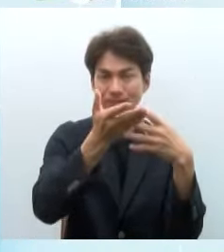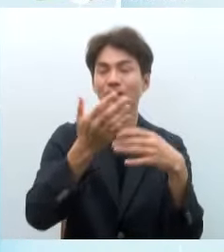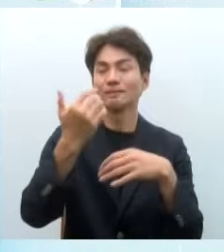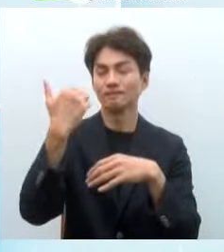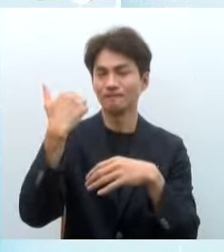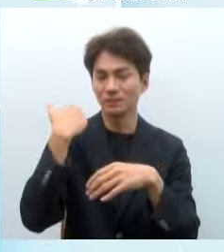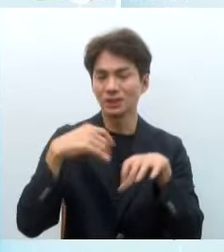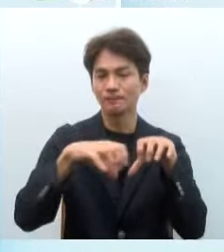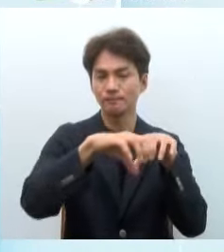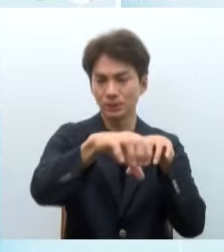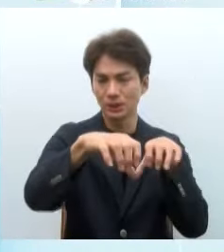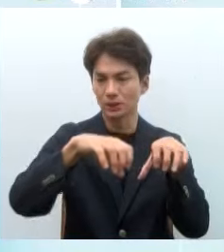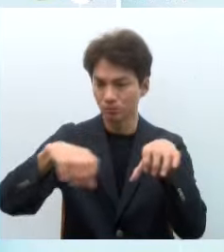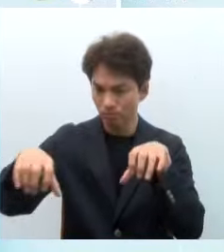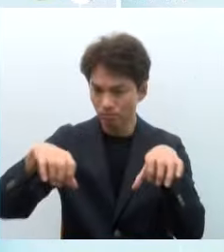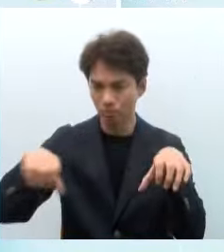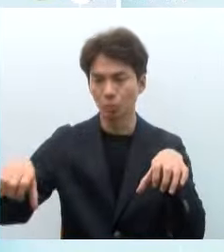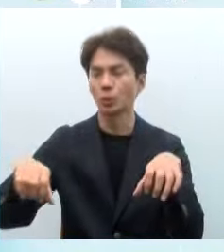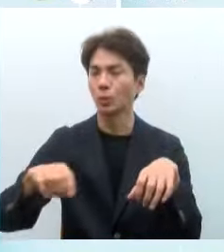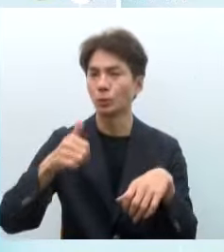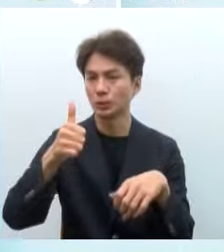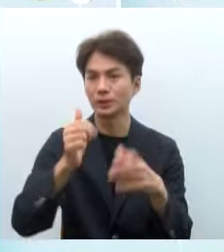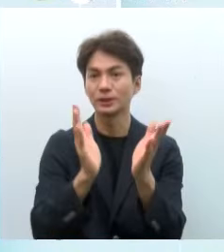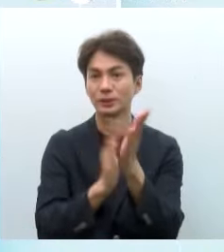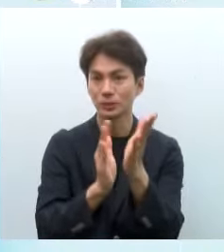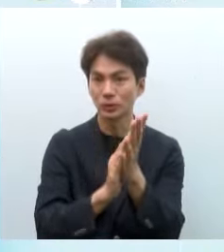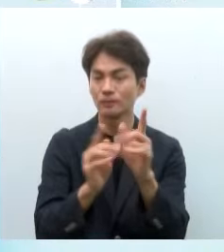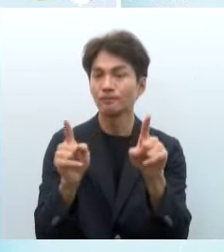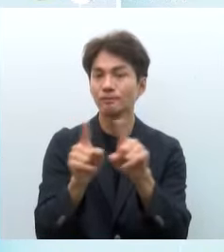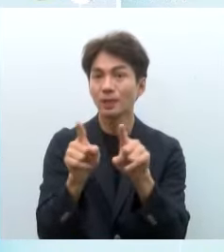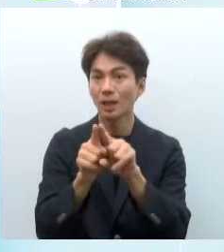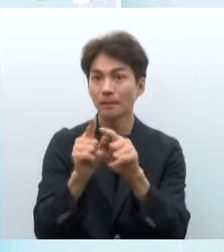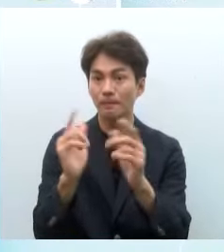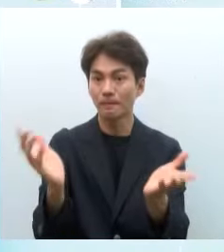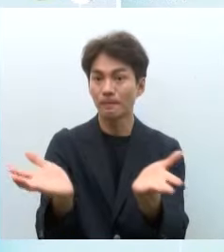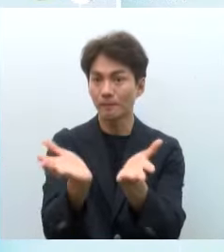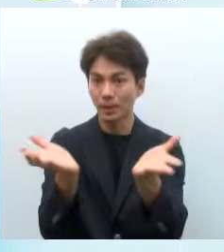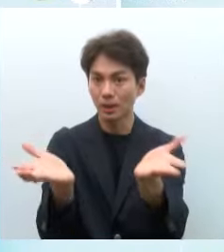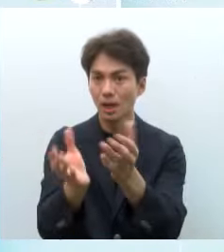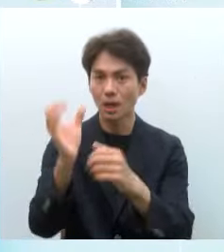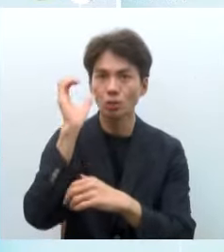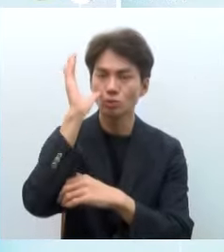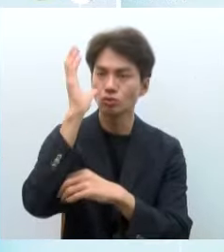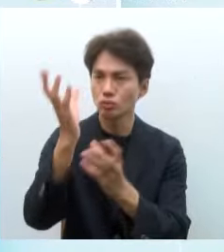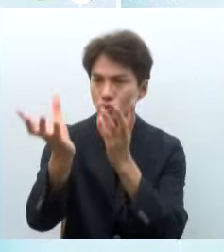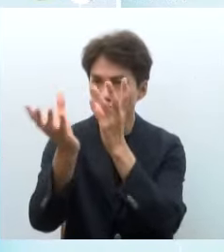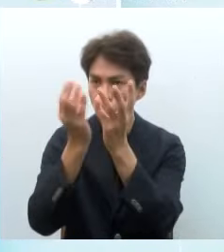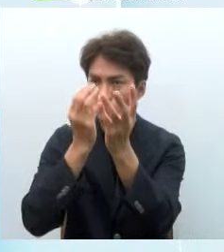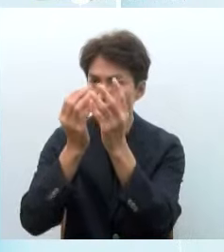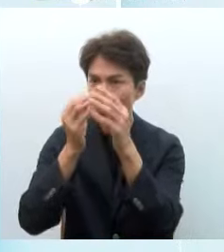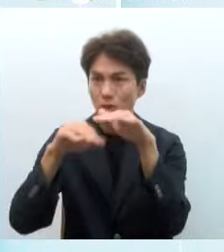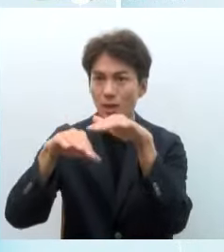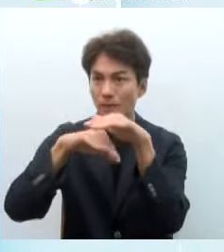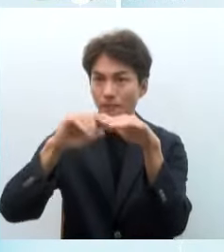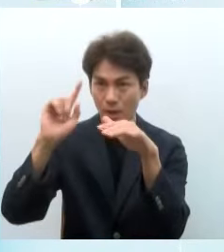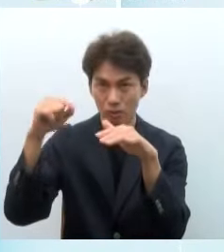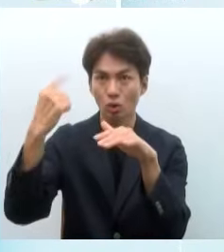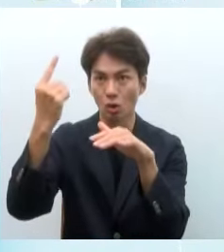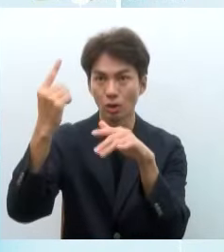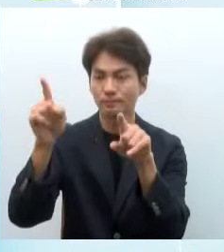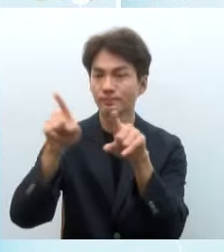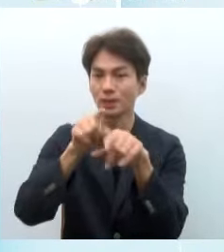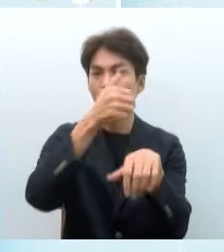ากก็ขอชื่นชมที่มีการพัฒนาให้องค์ความรู้ในเบื้องต้นแก่